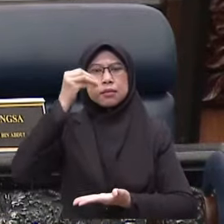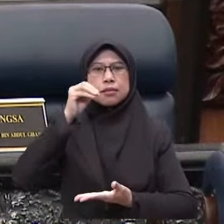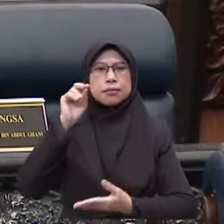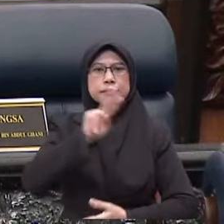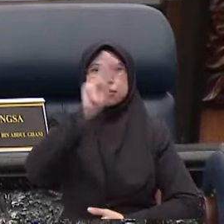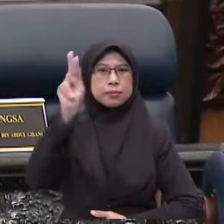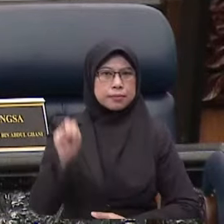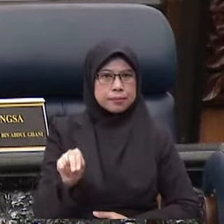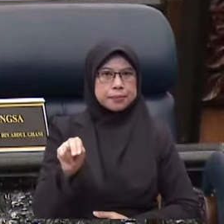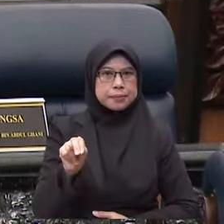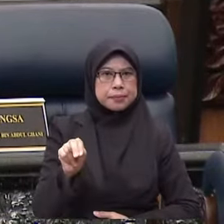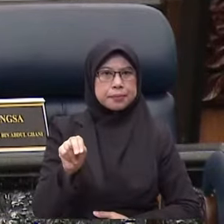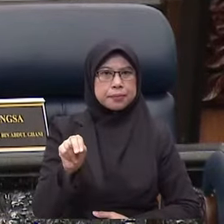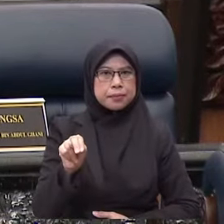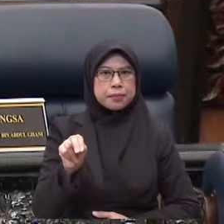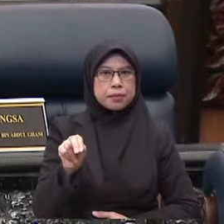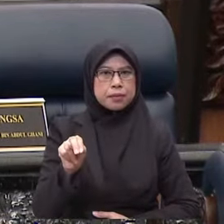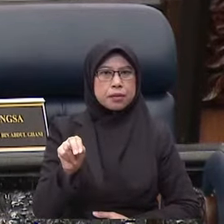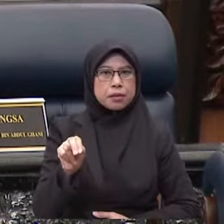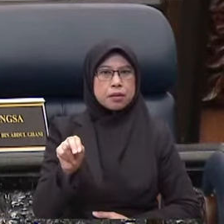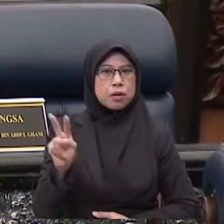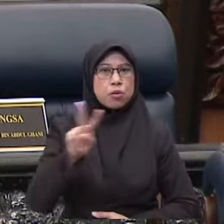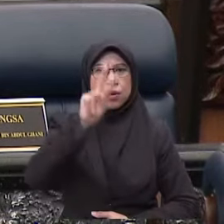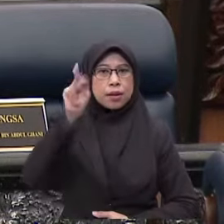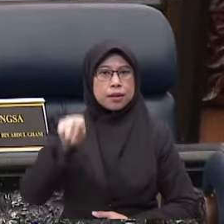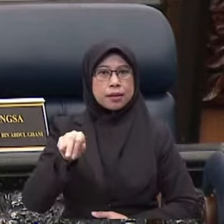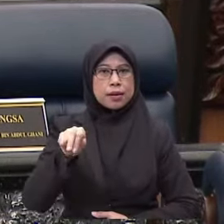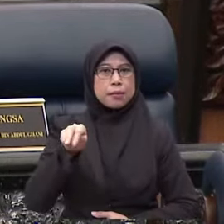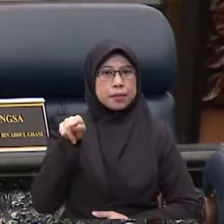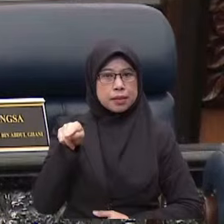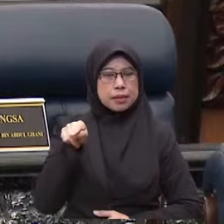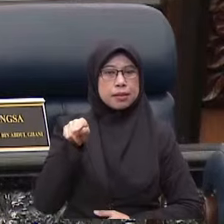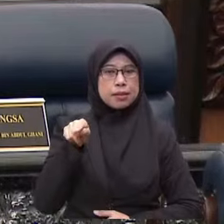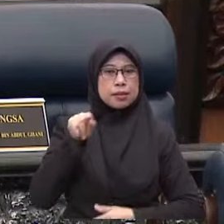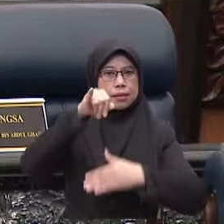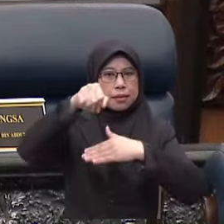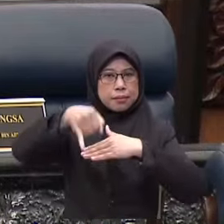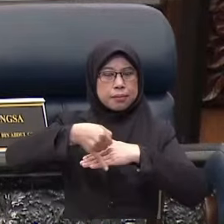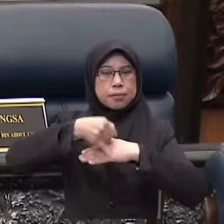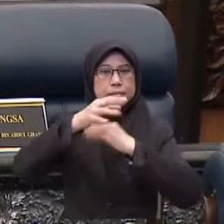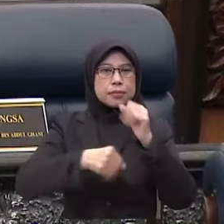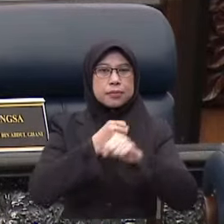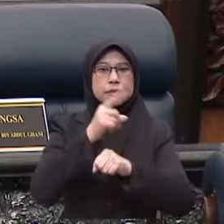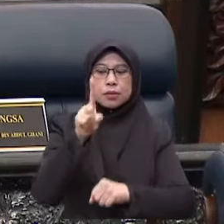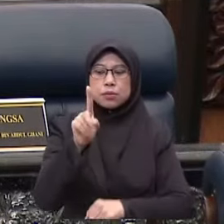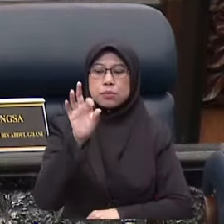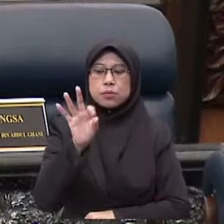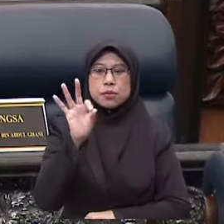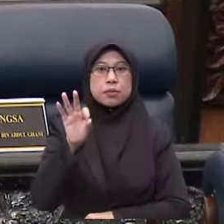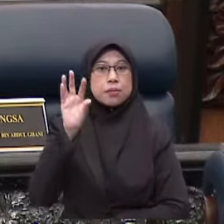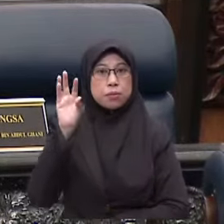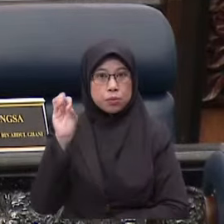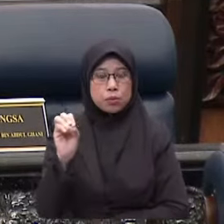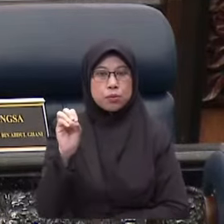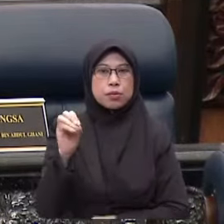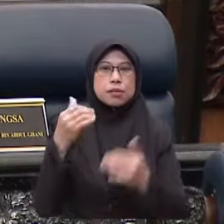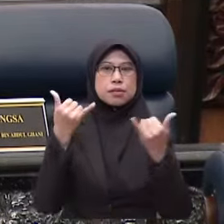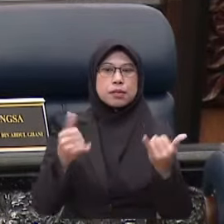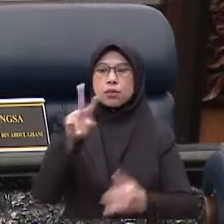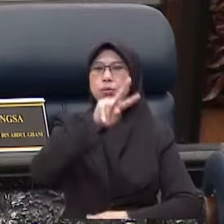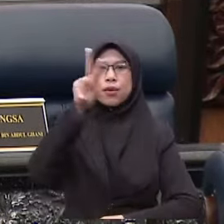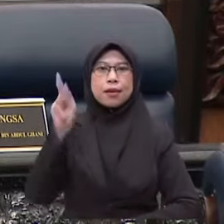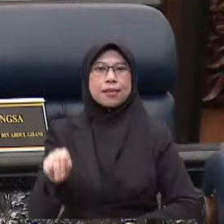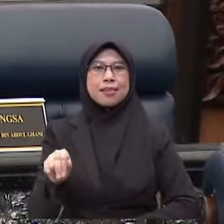Vietnam daripada sebuah negara import beras pada tahun 1990 sekarang negara ini